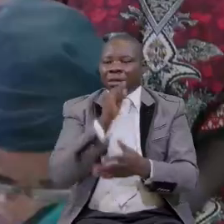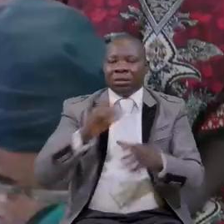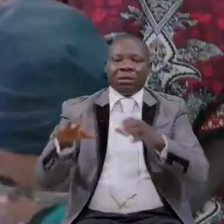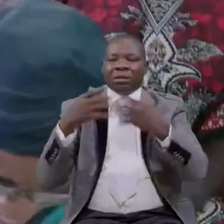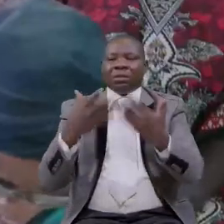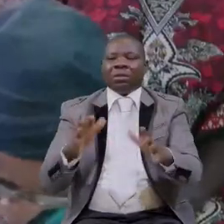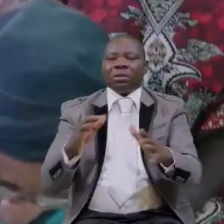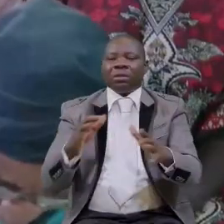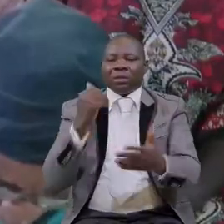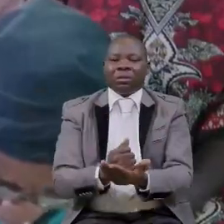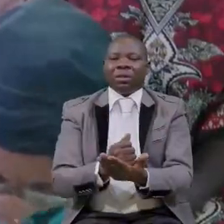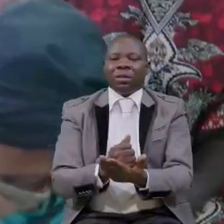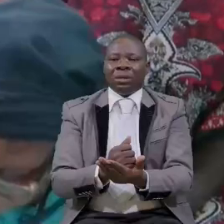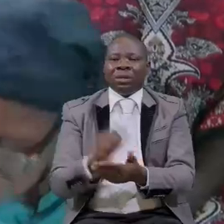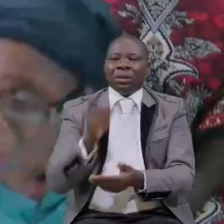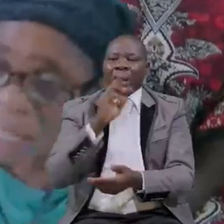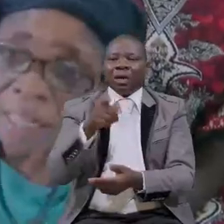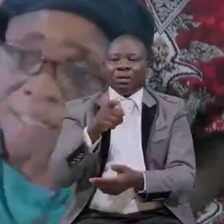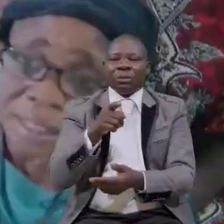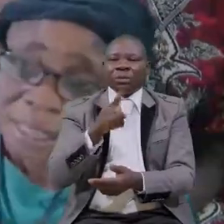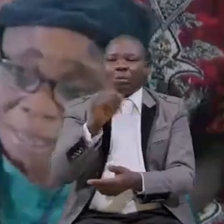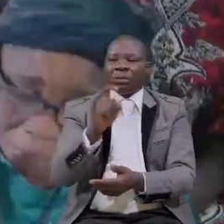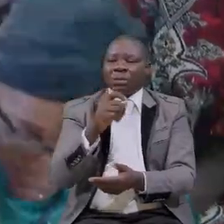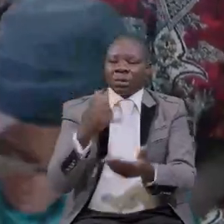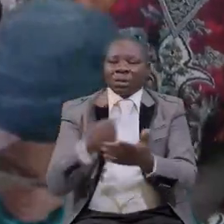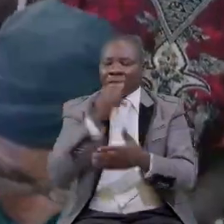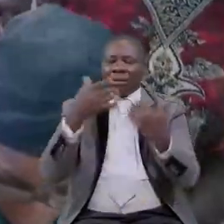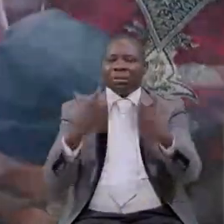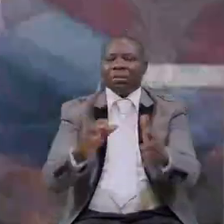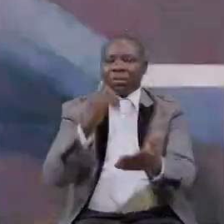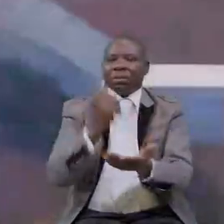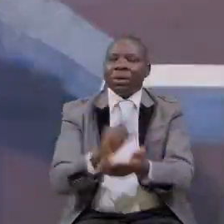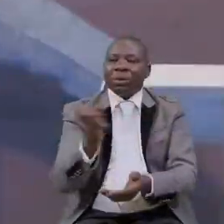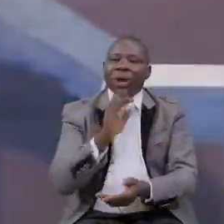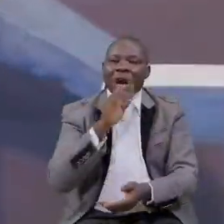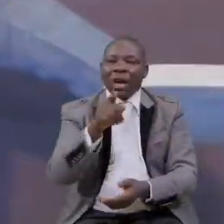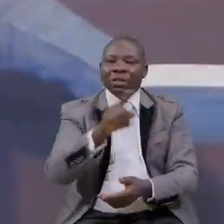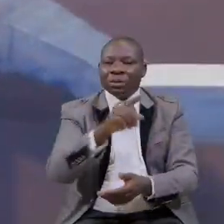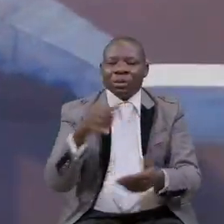fait. Où es-tu? C'est fait. Où es-tu? C'est fait.